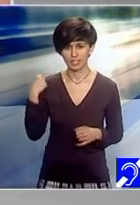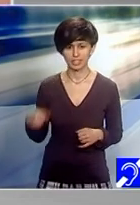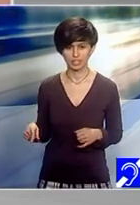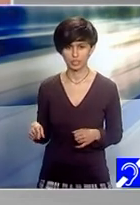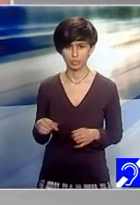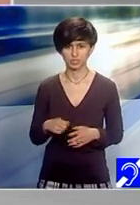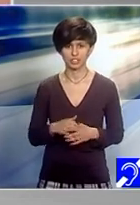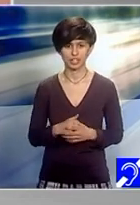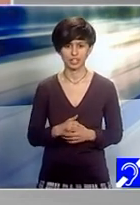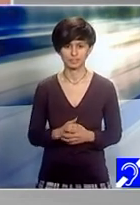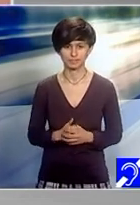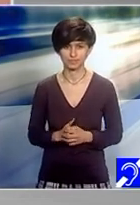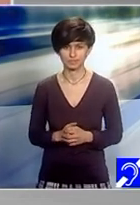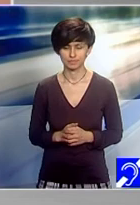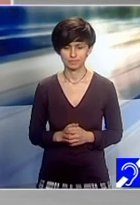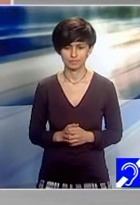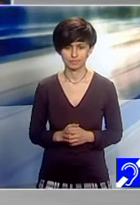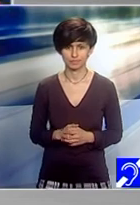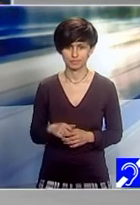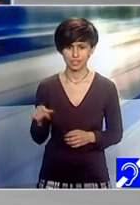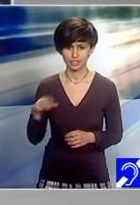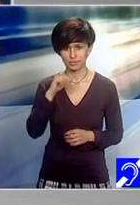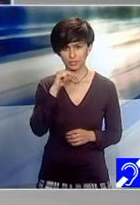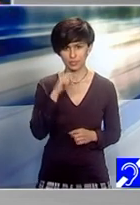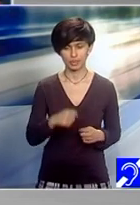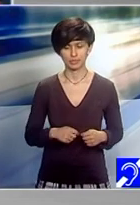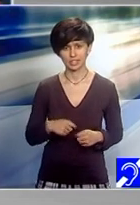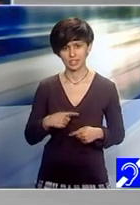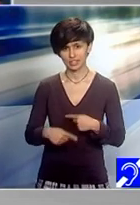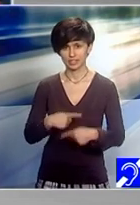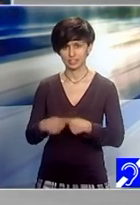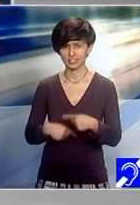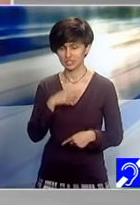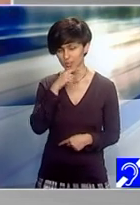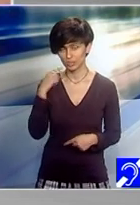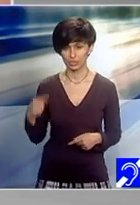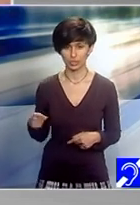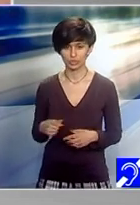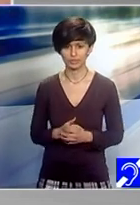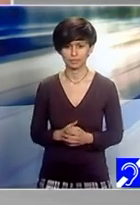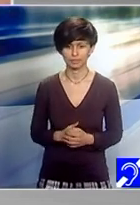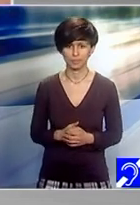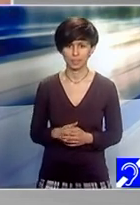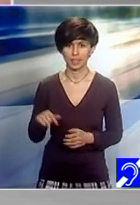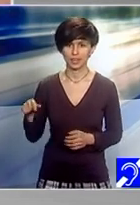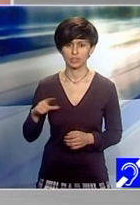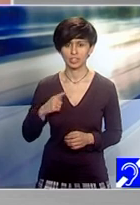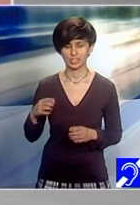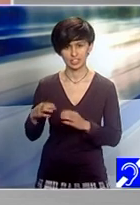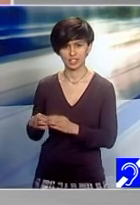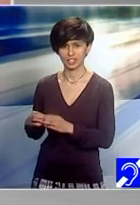Rusia? Acum vorbeam de sistemul sovietic. În Rusia, mai precis la Kazan, unde se află